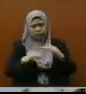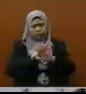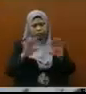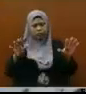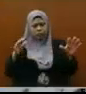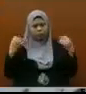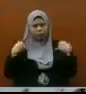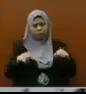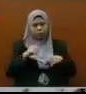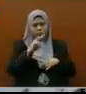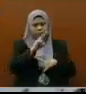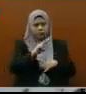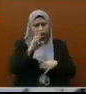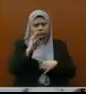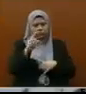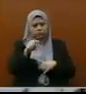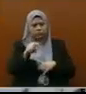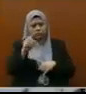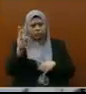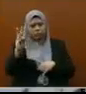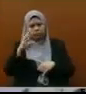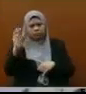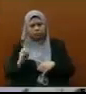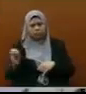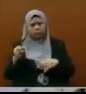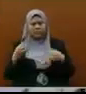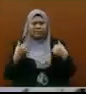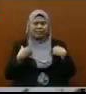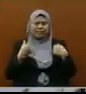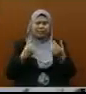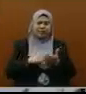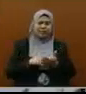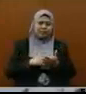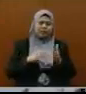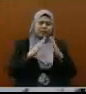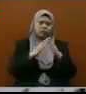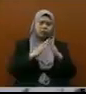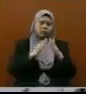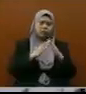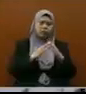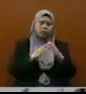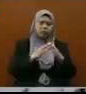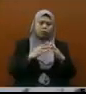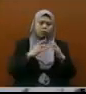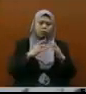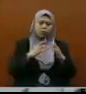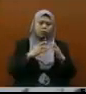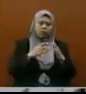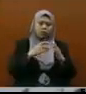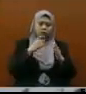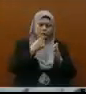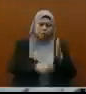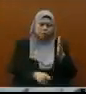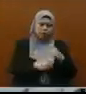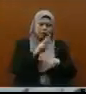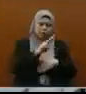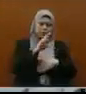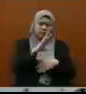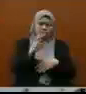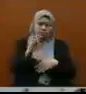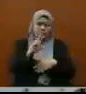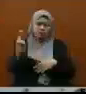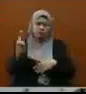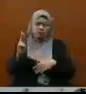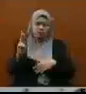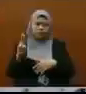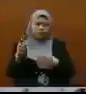sebanyak 26.6%. Maksudnya masih lagi banyak rumah-rumah yang berharga RM250,000 dan juga ke bawah